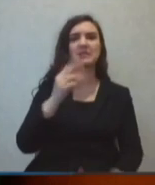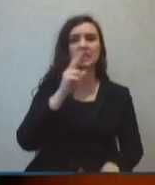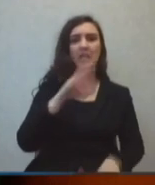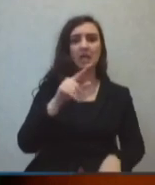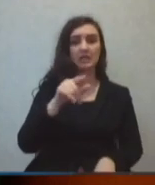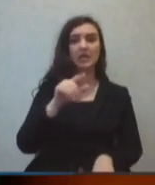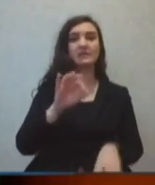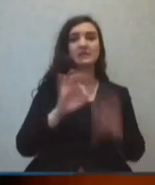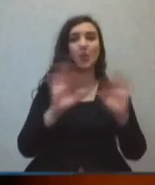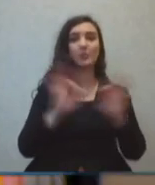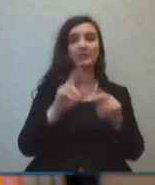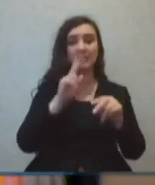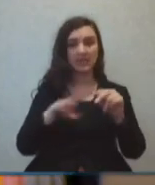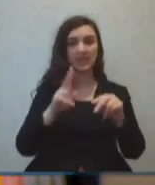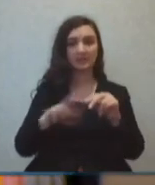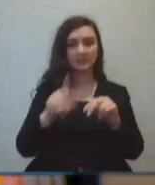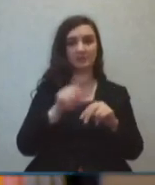აქ ლაპარაკია დანაკარგები